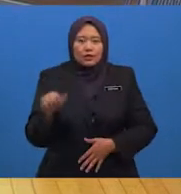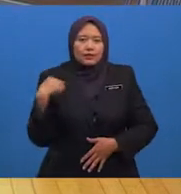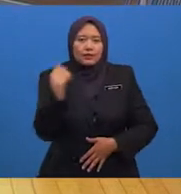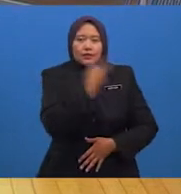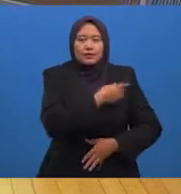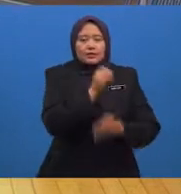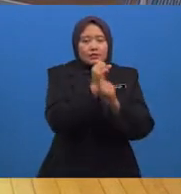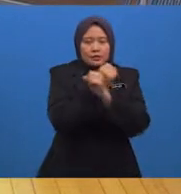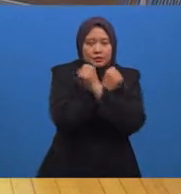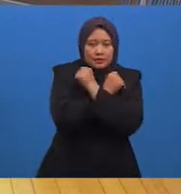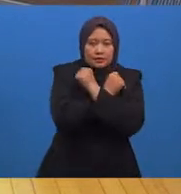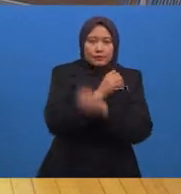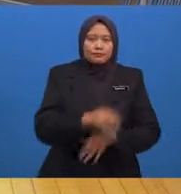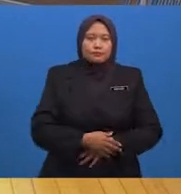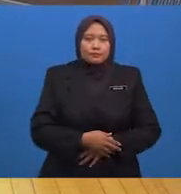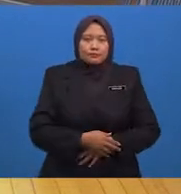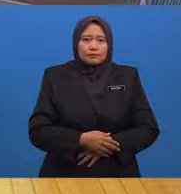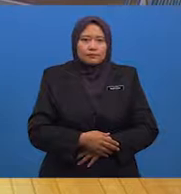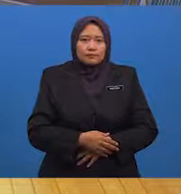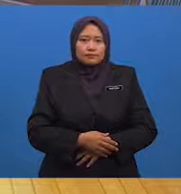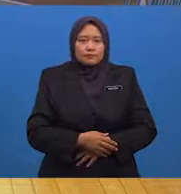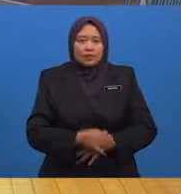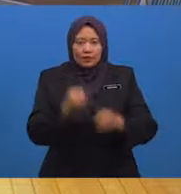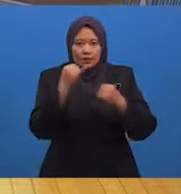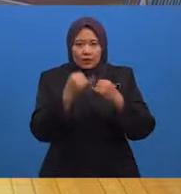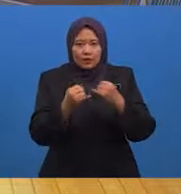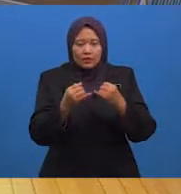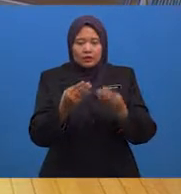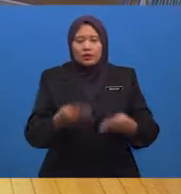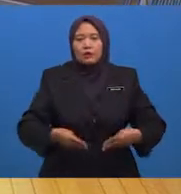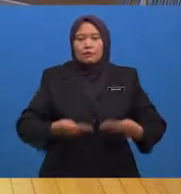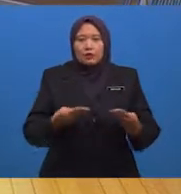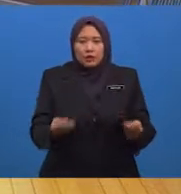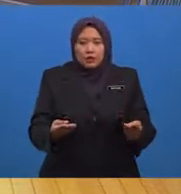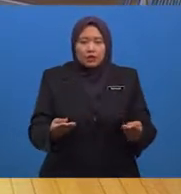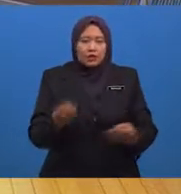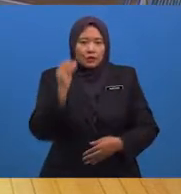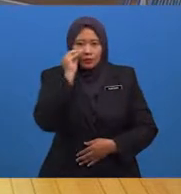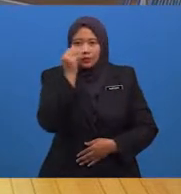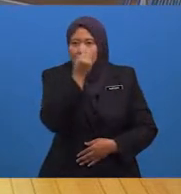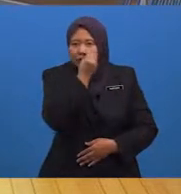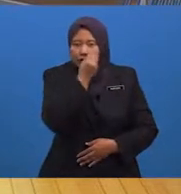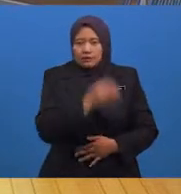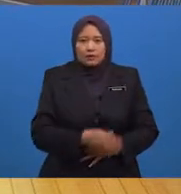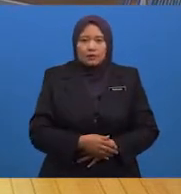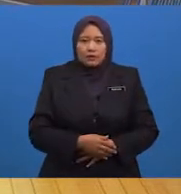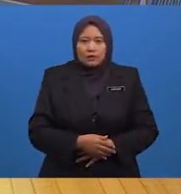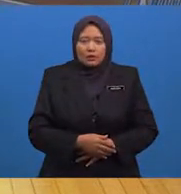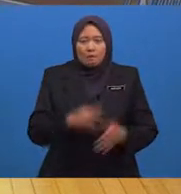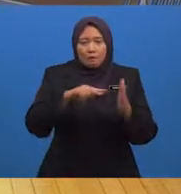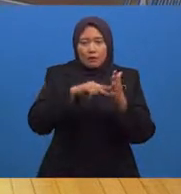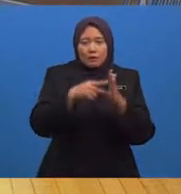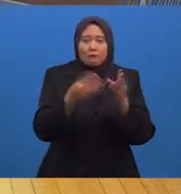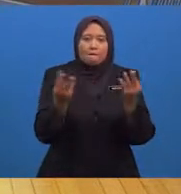Akhir sekali, apabila pemberian seseorang itu seperti bunga, membawa maksud ingin